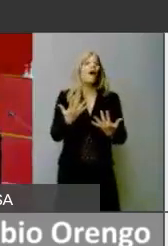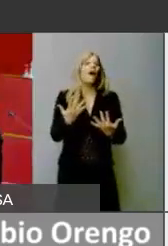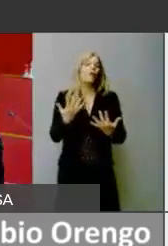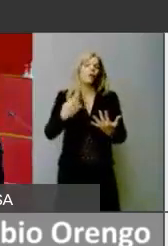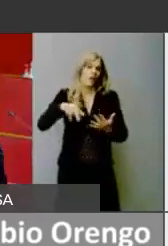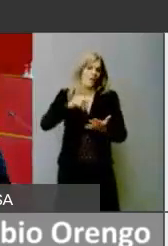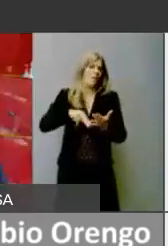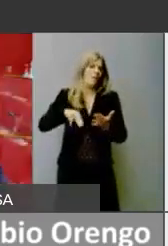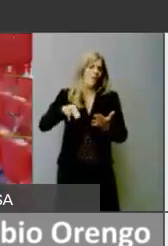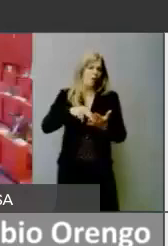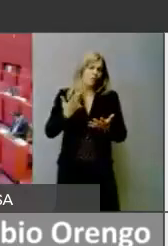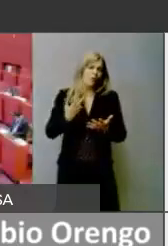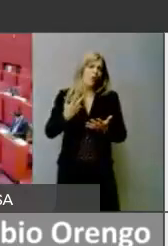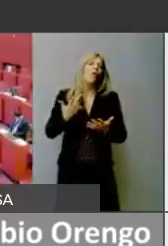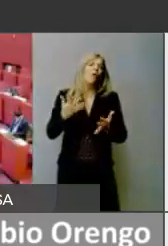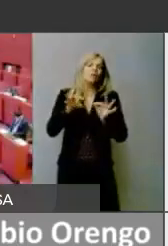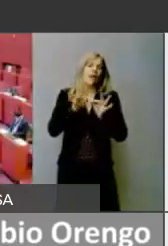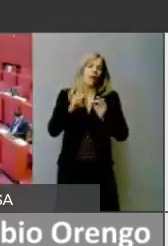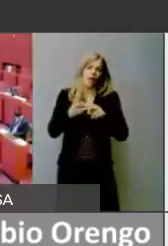favorevole.